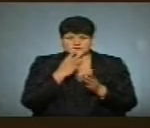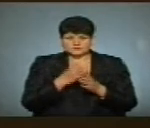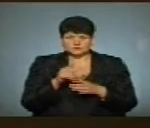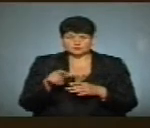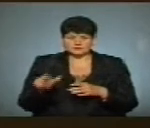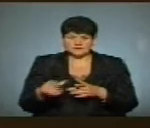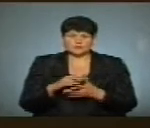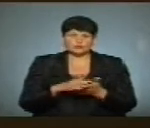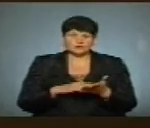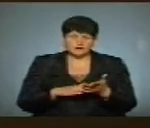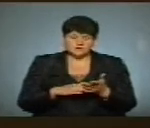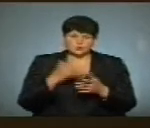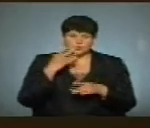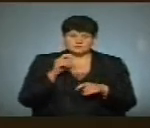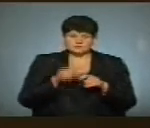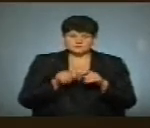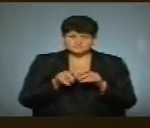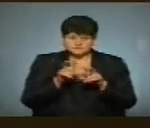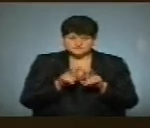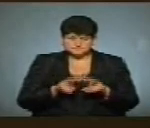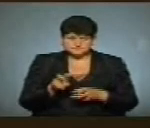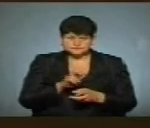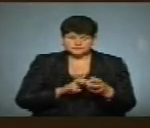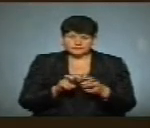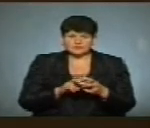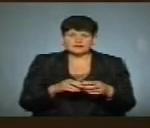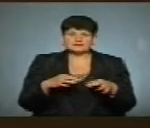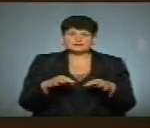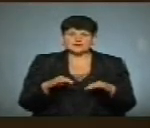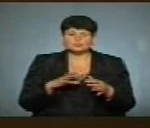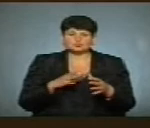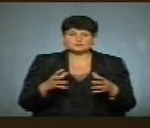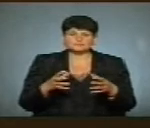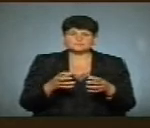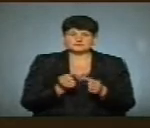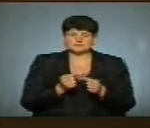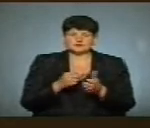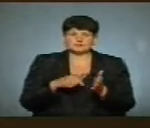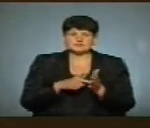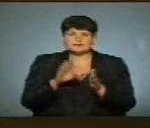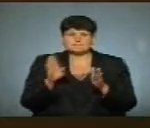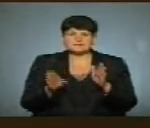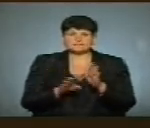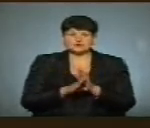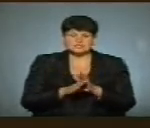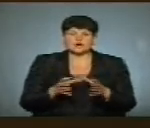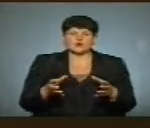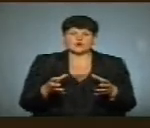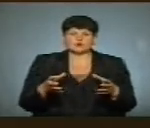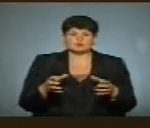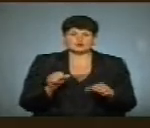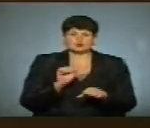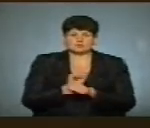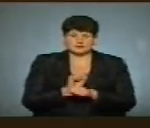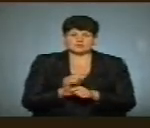В подальшому, в ході оперативно-розшукових заходів першочергових, даний транспортний засіб було встановлено в місті Подволочиську, де його зупинено, і даних осіб